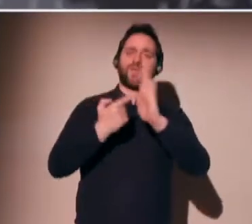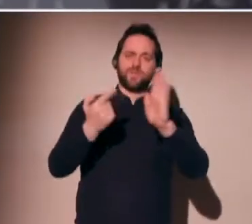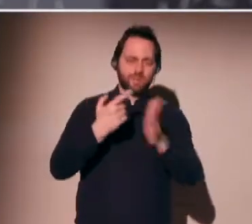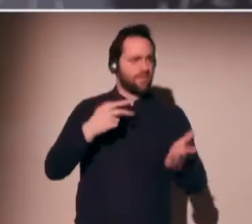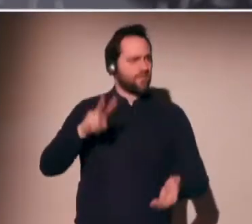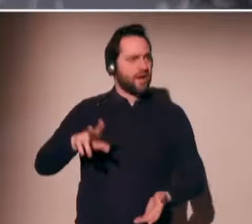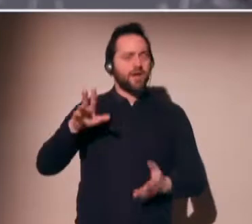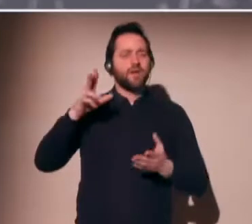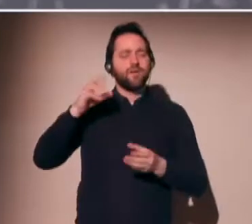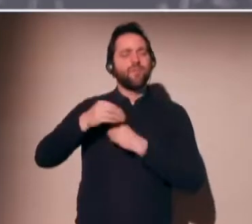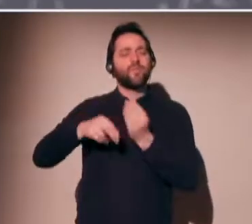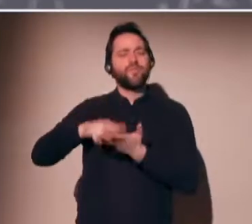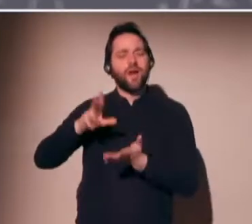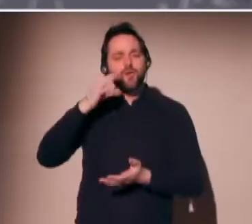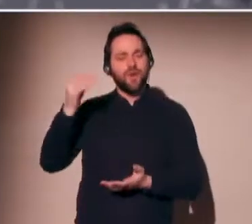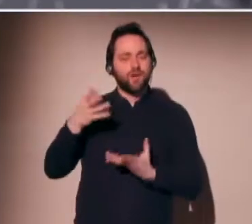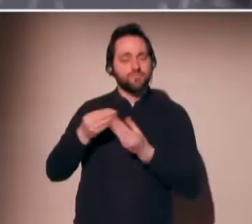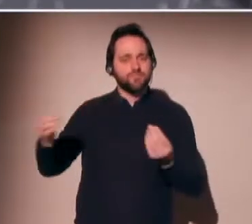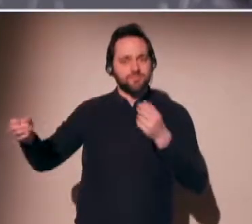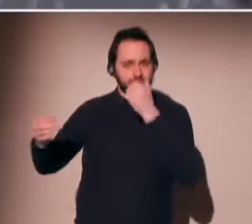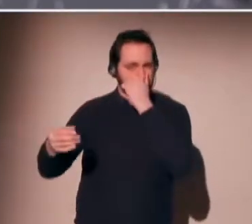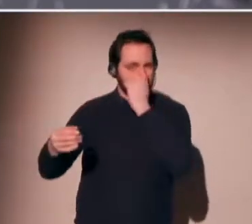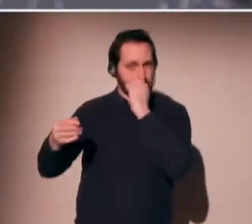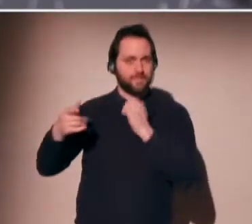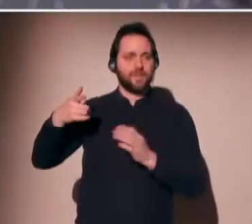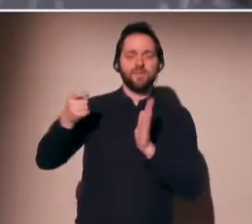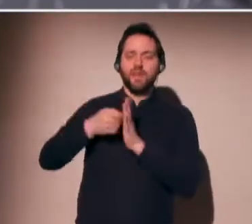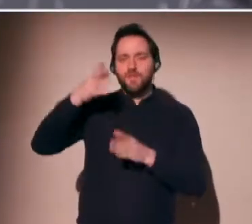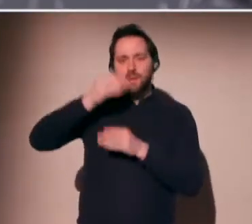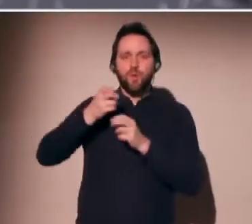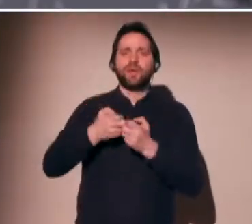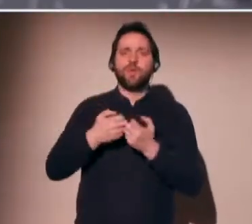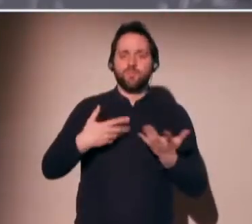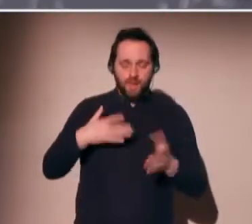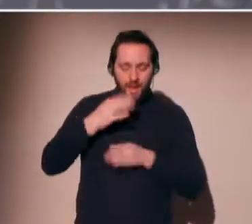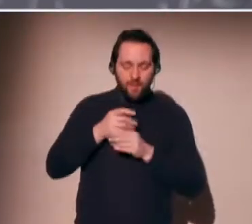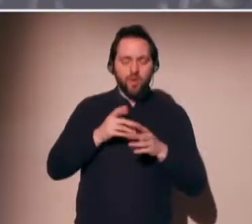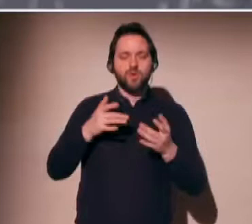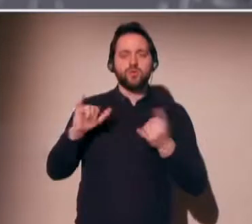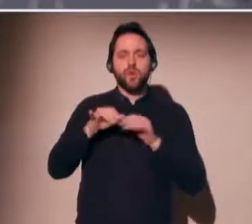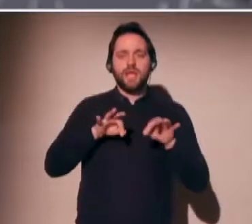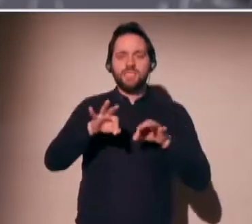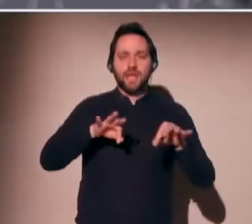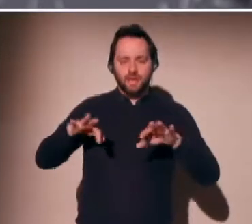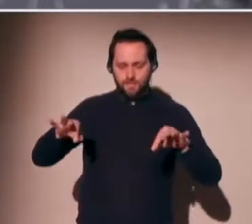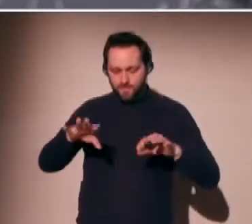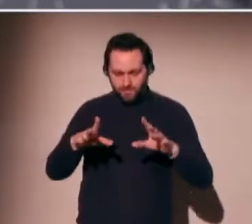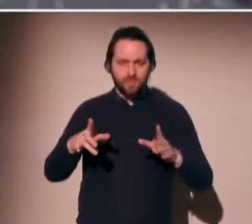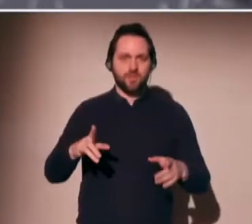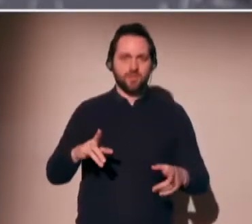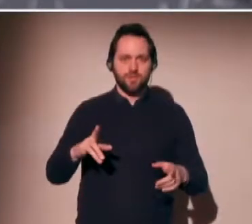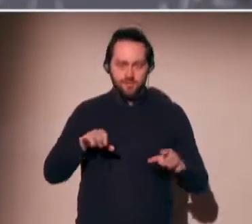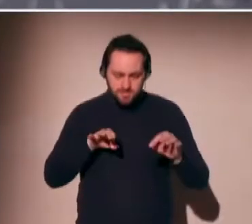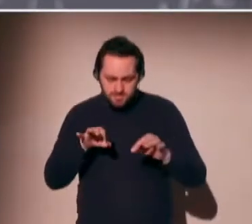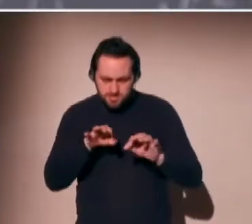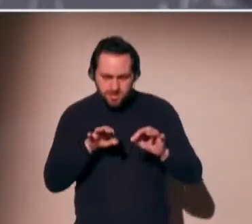certain nombre de choses. Prenons l'exemple des échecs. Si j'apprends à jouer aux échecs, personne ne va me dire à chaque étape « Ouais, tu as fait le bon choix, tu as fait